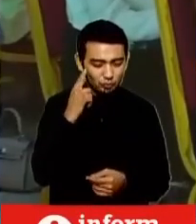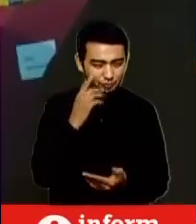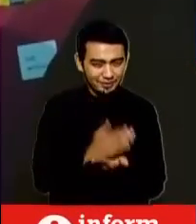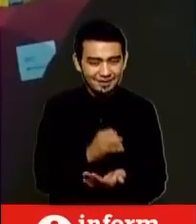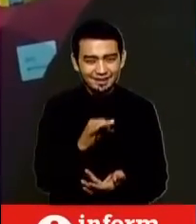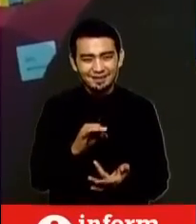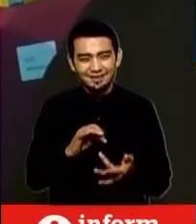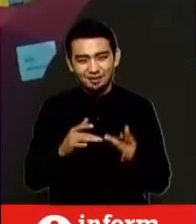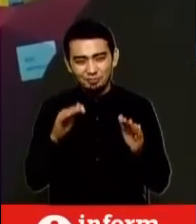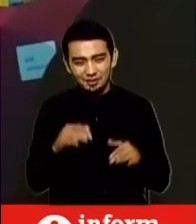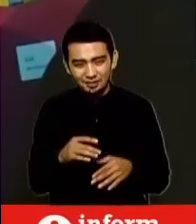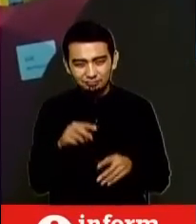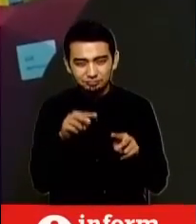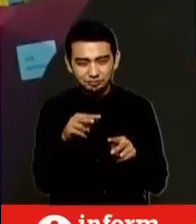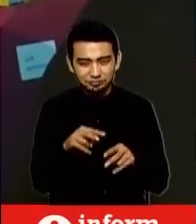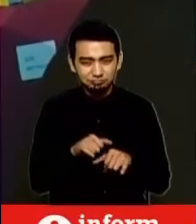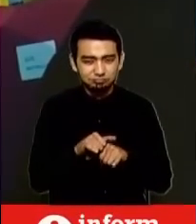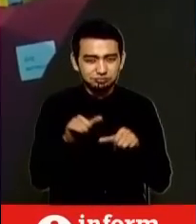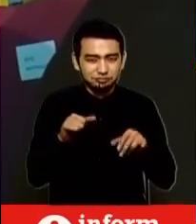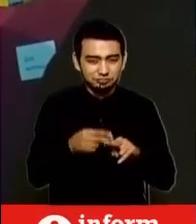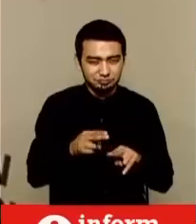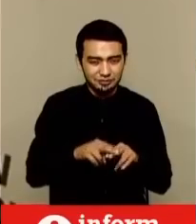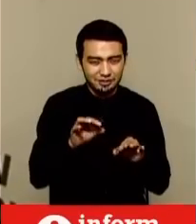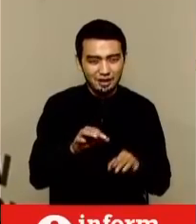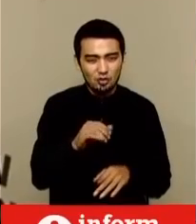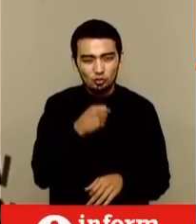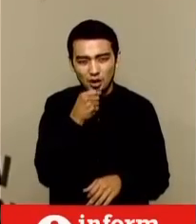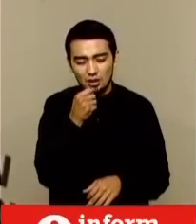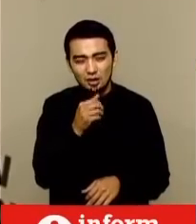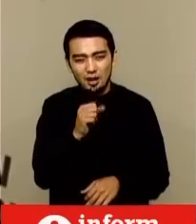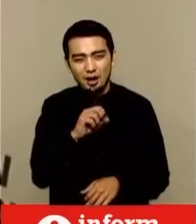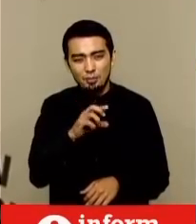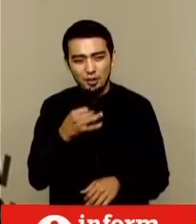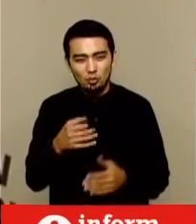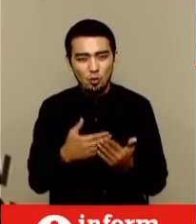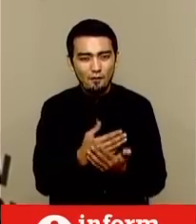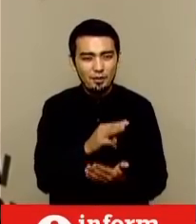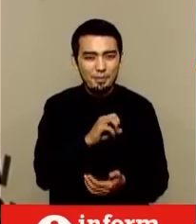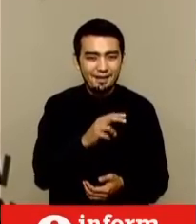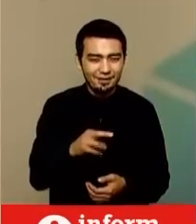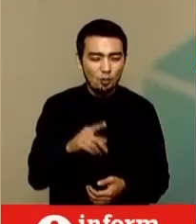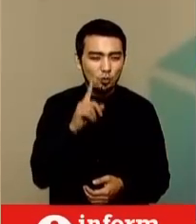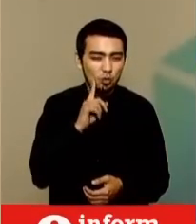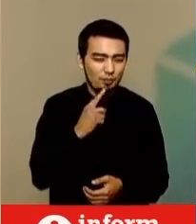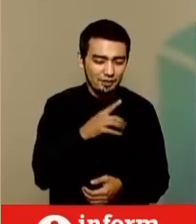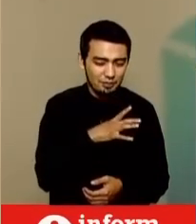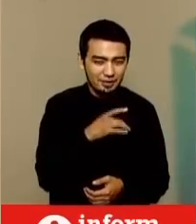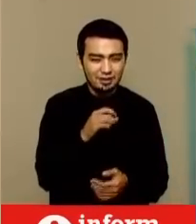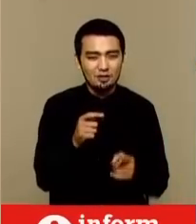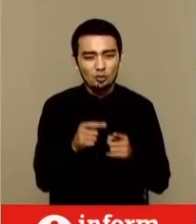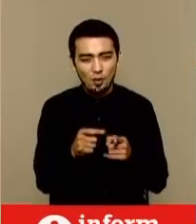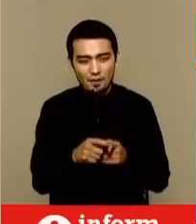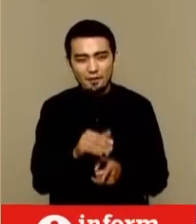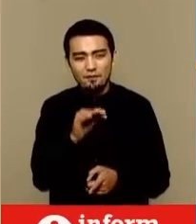ақпарат саясатында бақылау күшейгеніне әкеліп отыр. Журналист Абай Сейфулла жаңа медианың тартымдылығы еркіндігінде дейді. Пікірінше, сөз де, формат